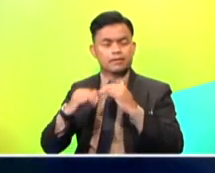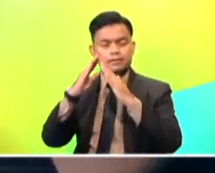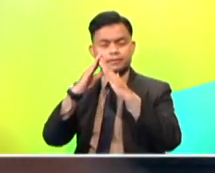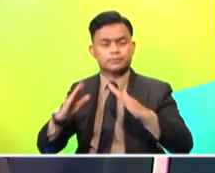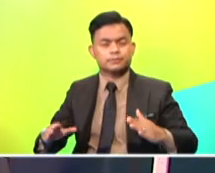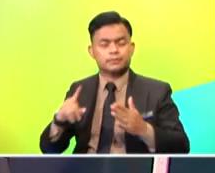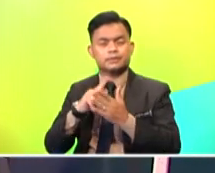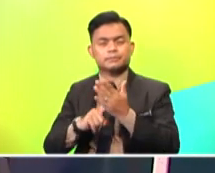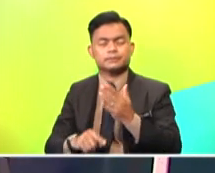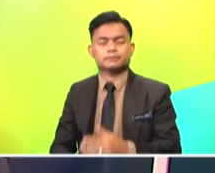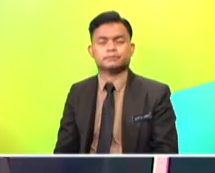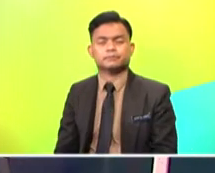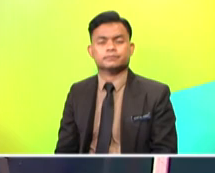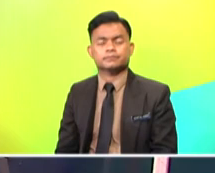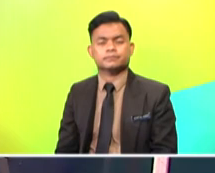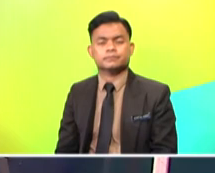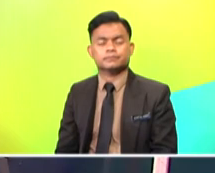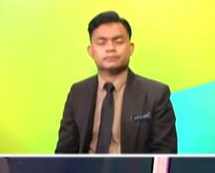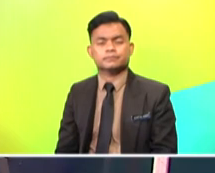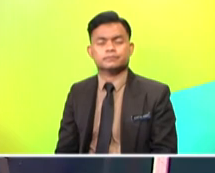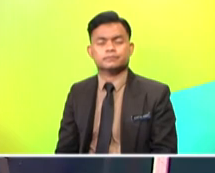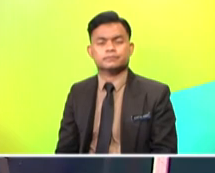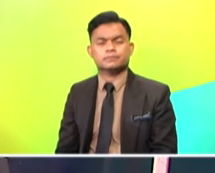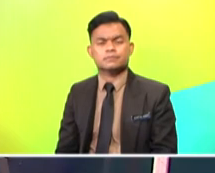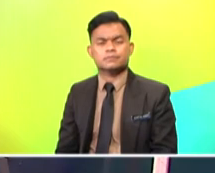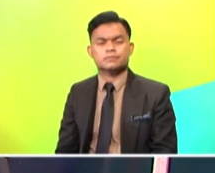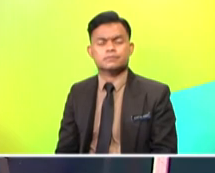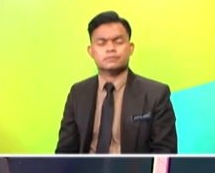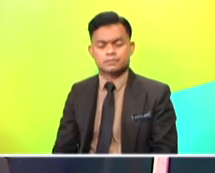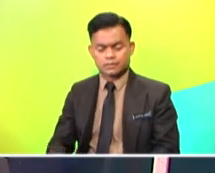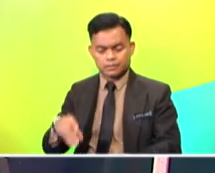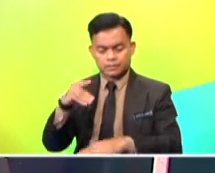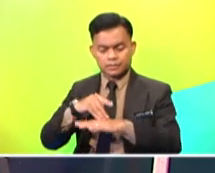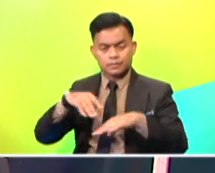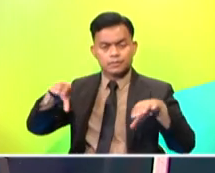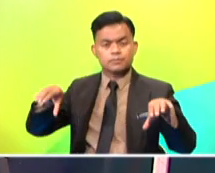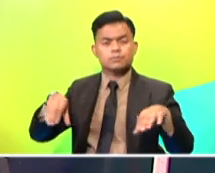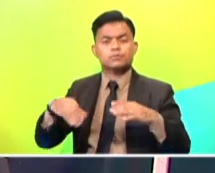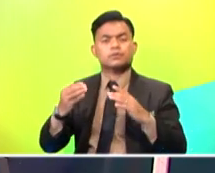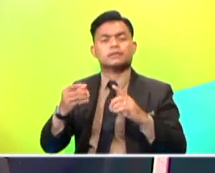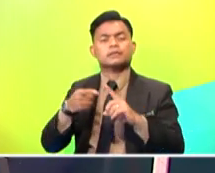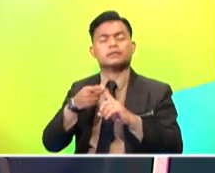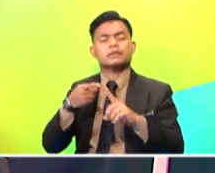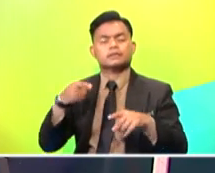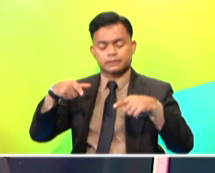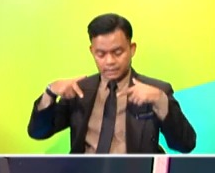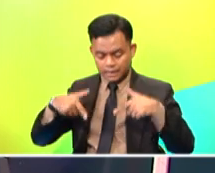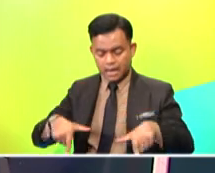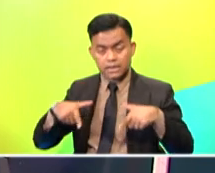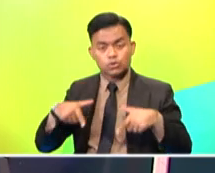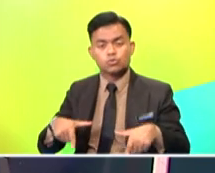tadi, tapi lagi panjang. Ya, betul. Dia diperbuat sama juga. Kebanyakannya daripada kayu.